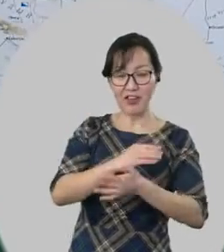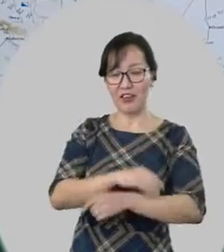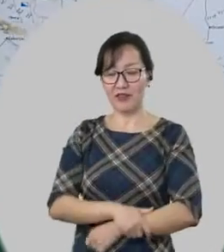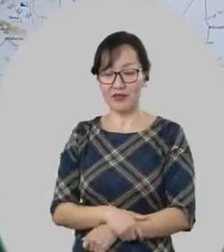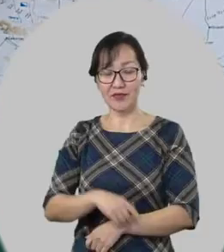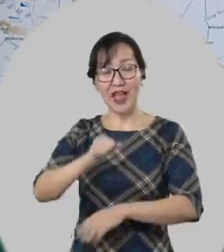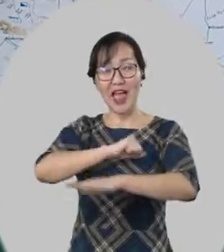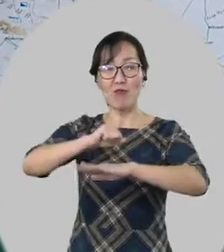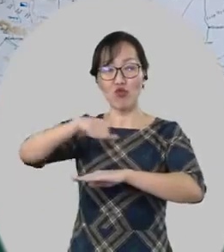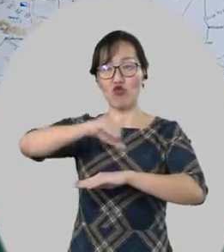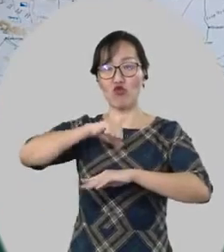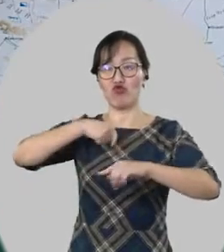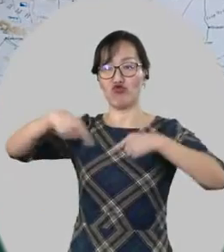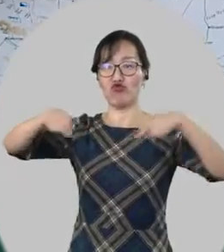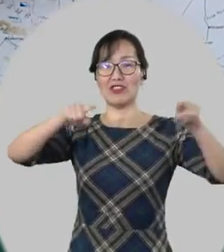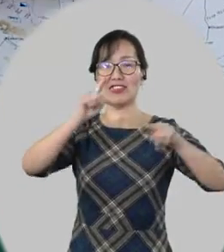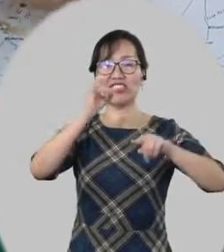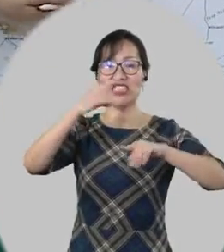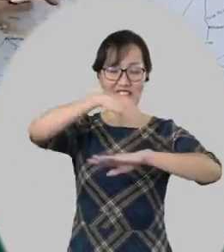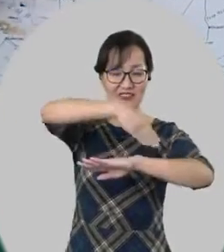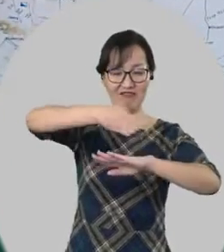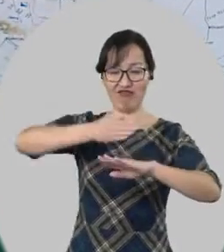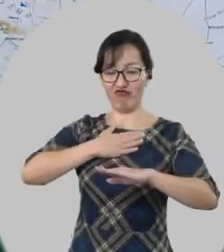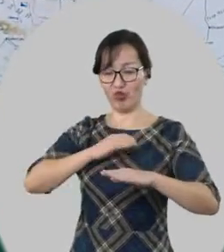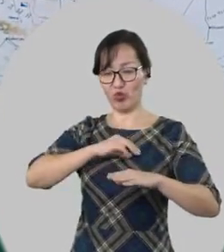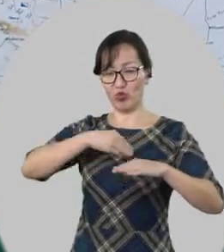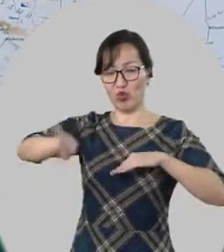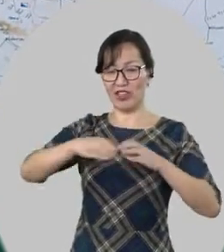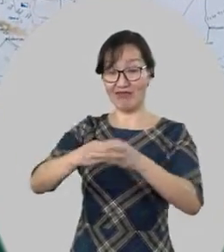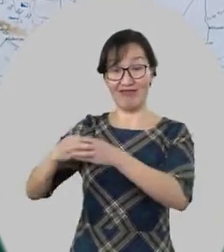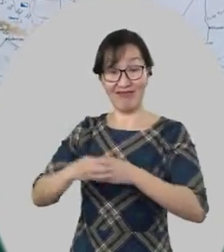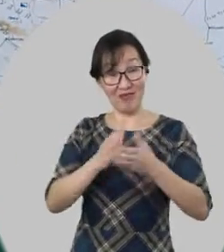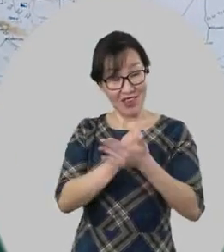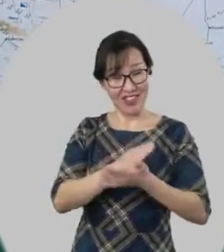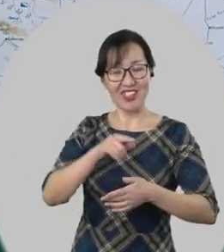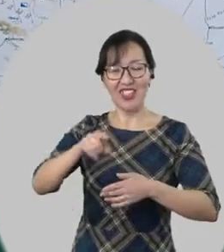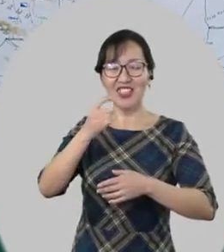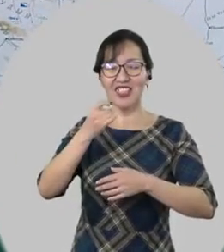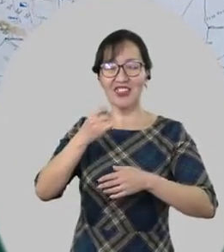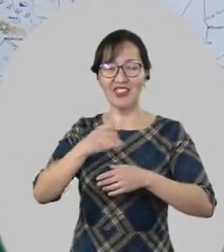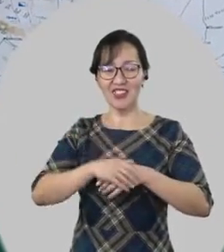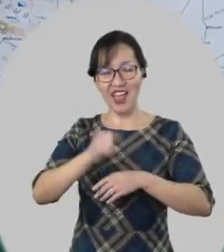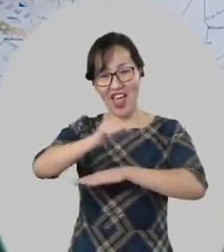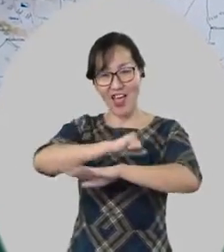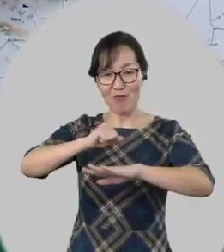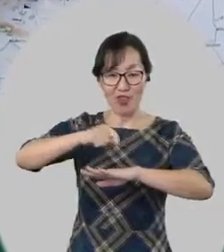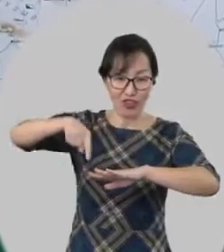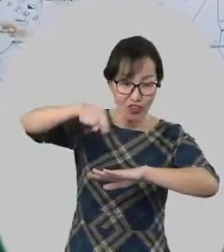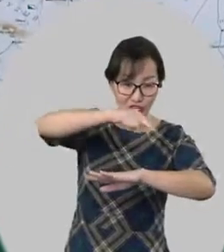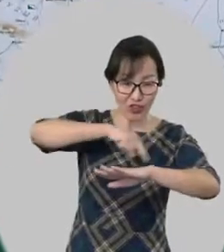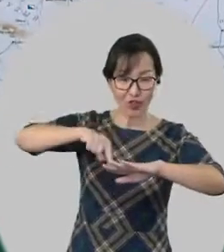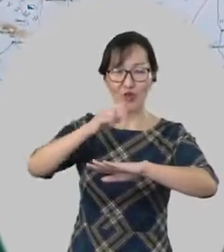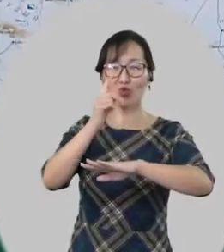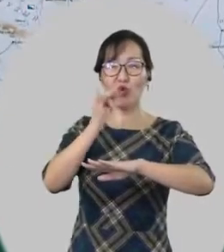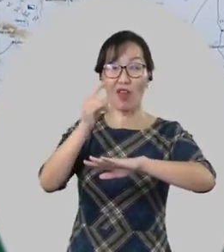Мөн аймаг болгон хоорондоо хилээр зааглагдсан байт юм байна. Тэгвэл хил маань энэ байна. Тэгэхээр аймгийг тойрсон энэ